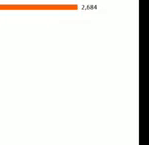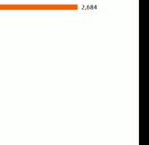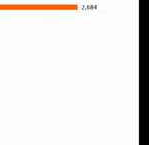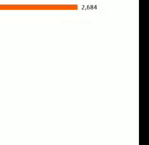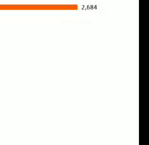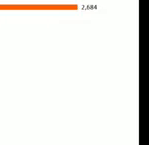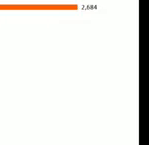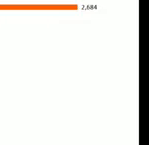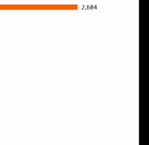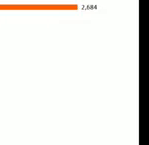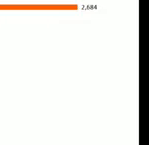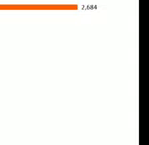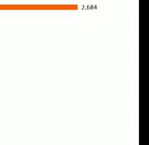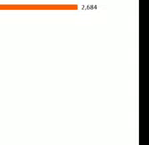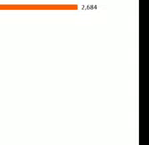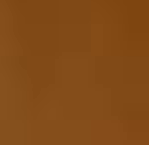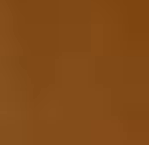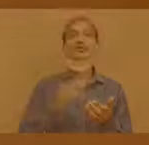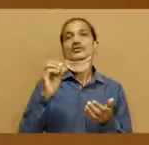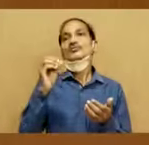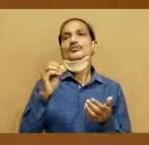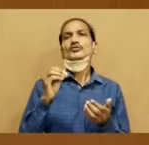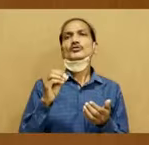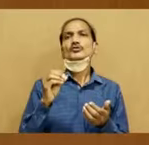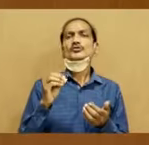कम। आमर